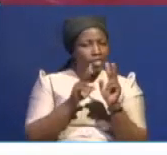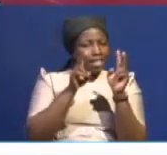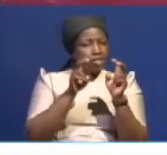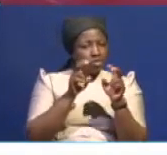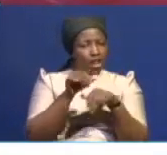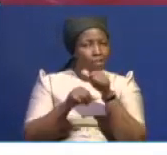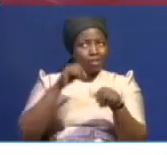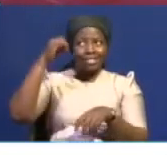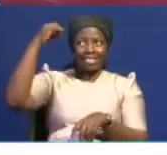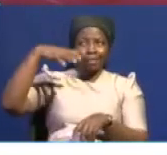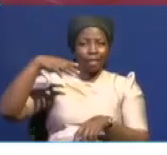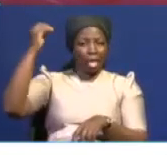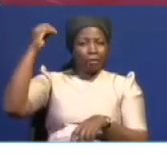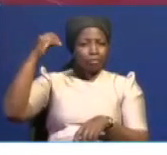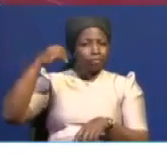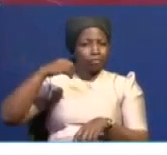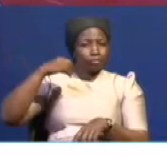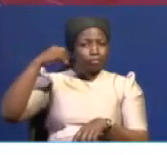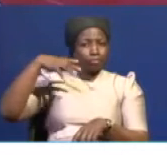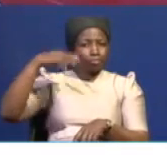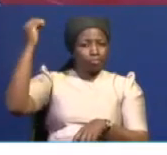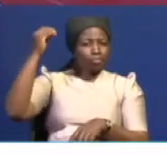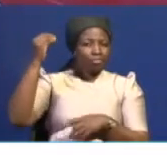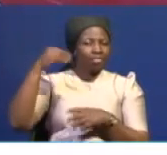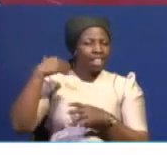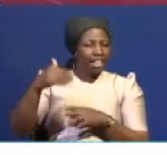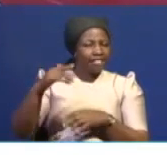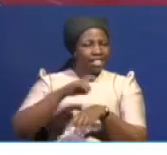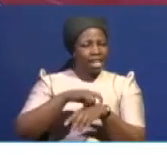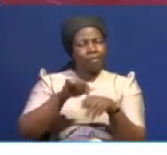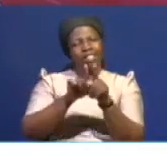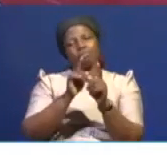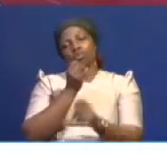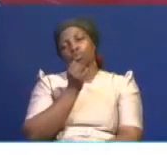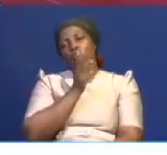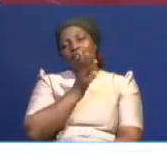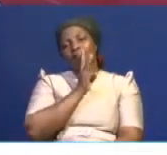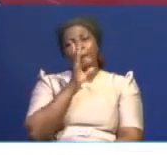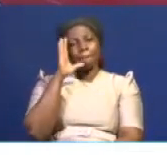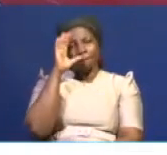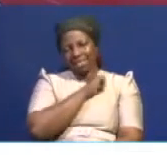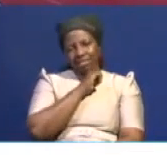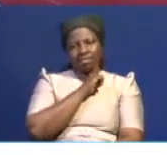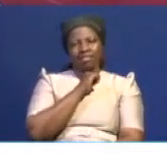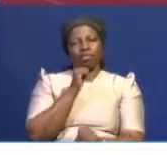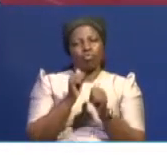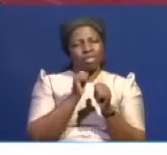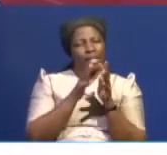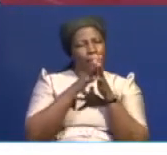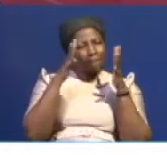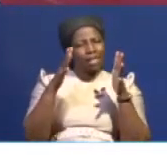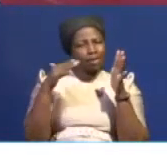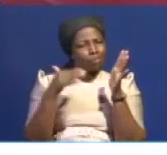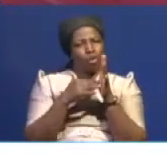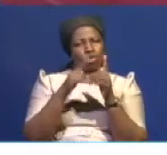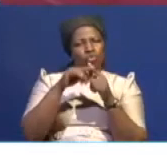kukatika kwa umeme mara kwa mara pamoja na uhaba wa maji ambao ni kikwazo kwa uwekezaji na juhudi za